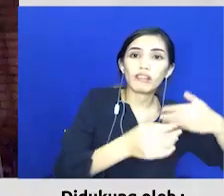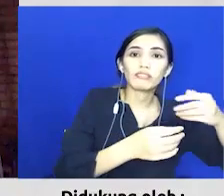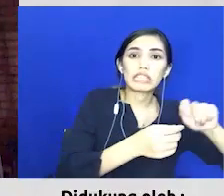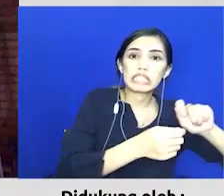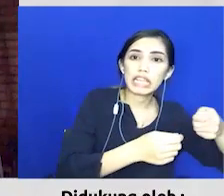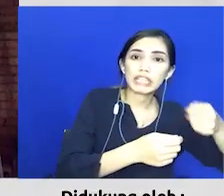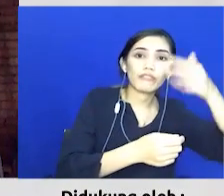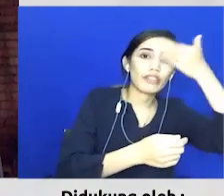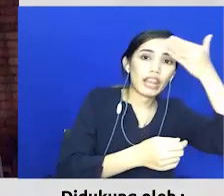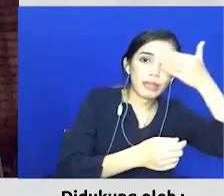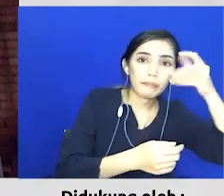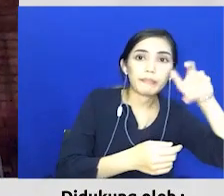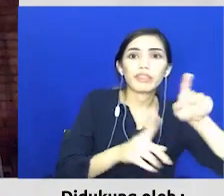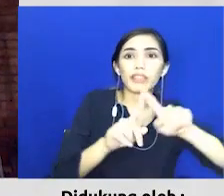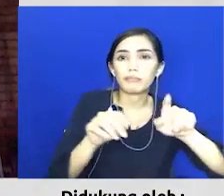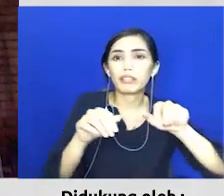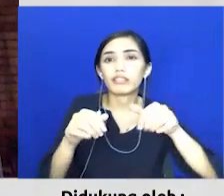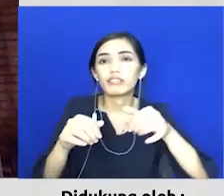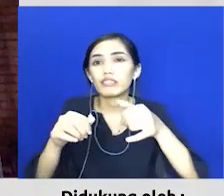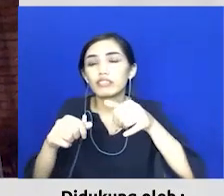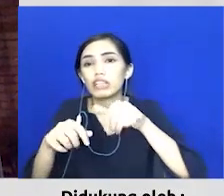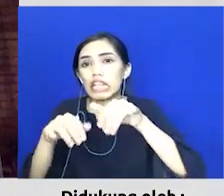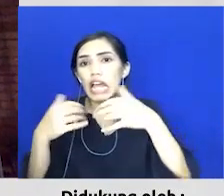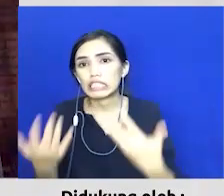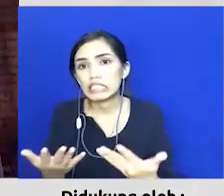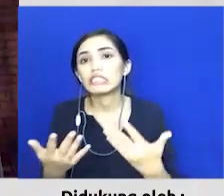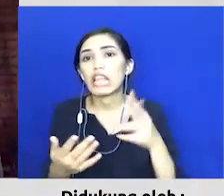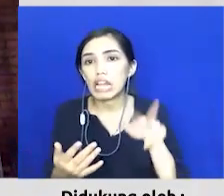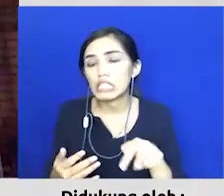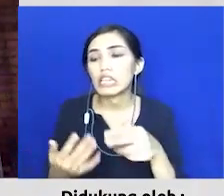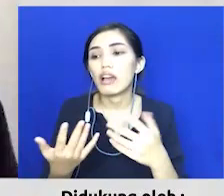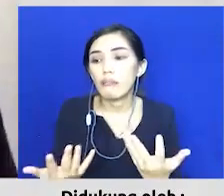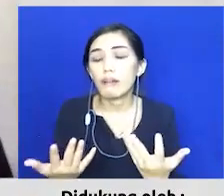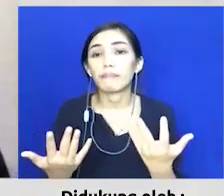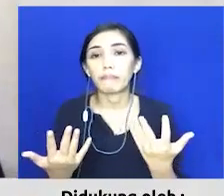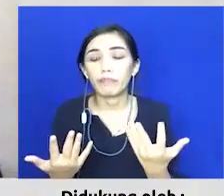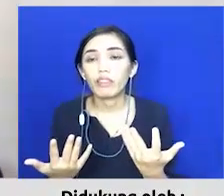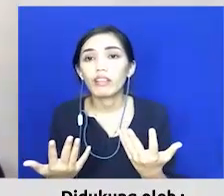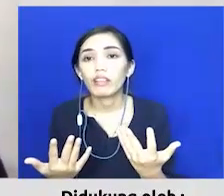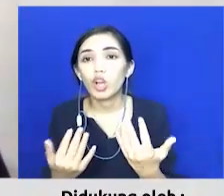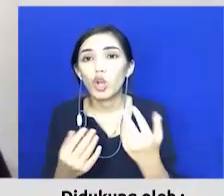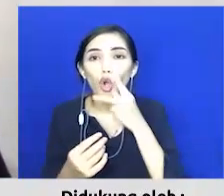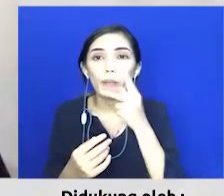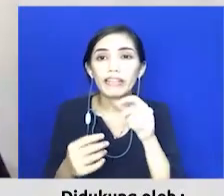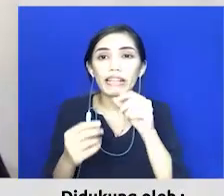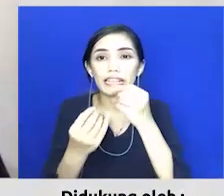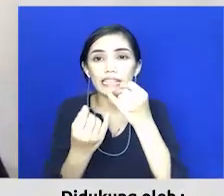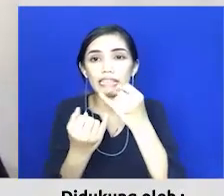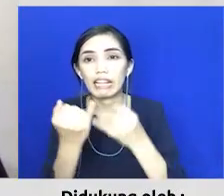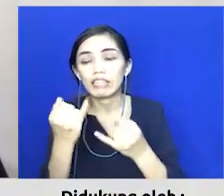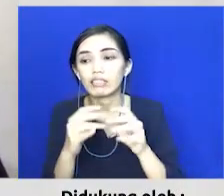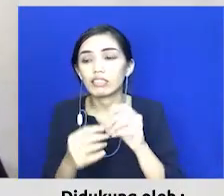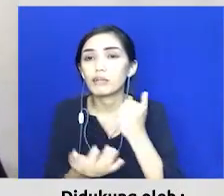Sebenarnya Usmar Ismail ini sadar betul akan kekuatan atau daya tarik film.